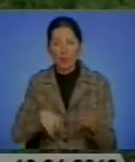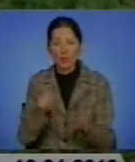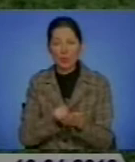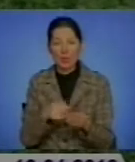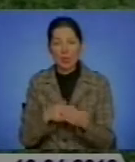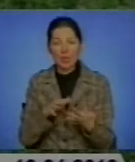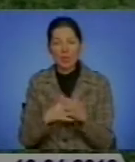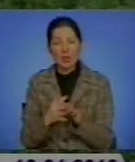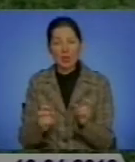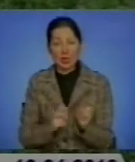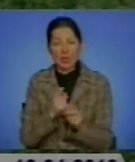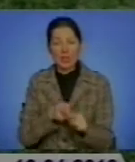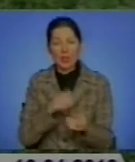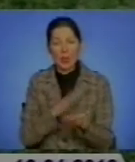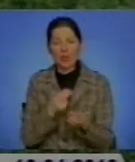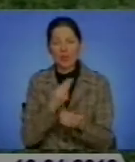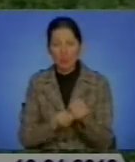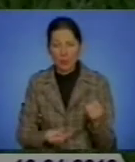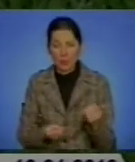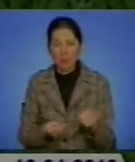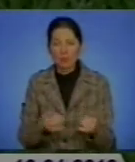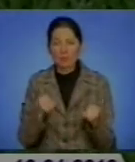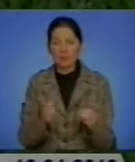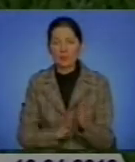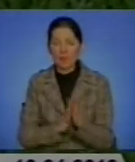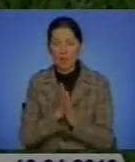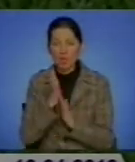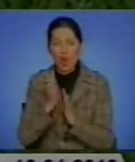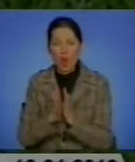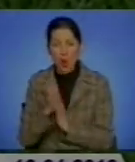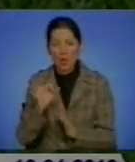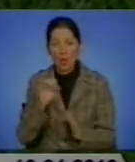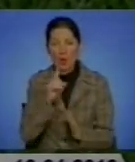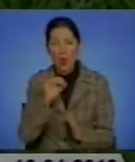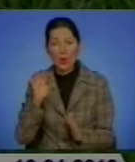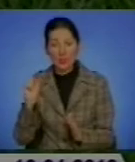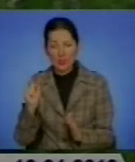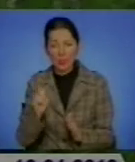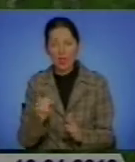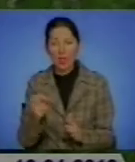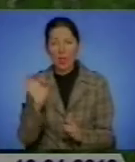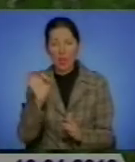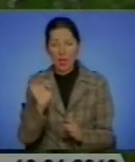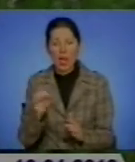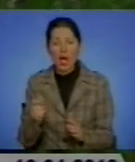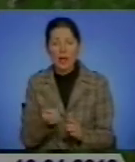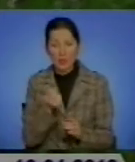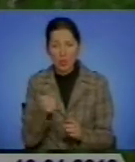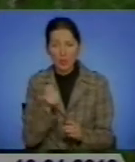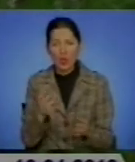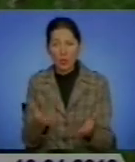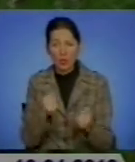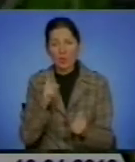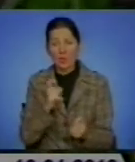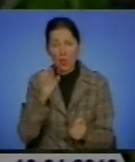ж з посіяних в Україні 8 мільйонів гектарів сходу озимих зернових отримано практично на 100% засіяних площ. З них у доброму та задовільному